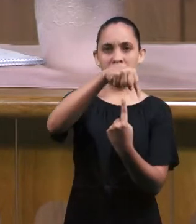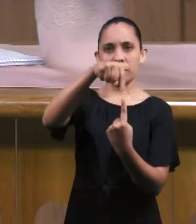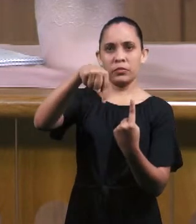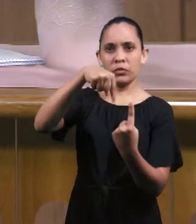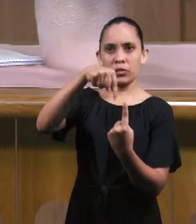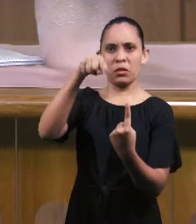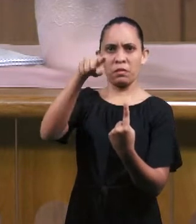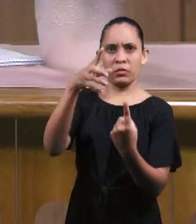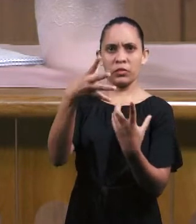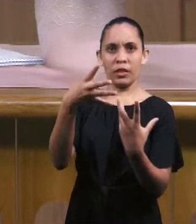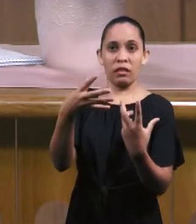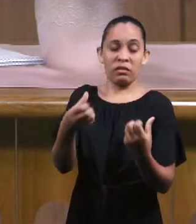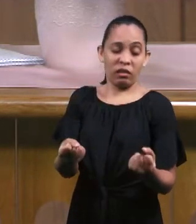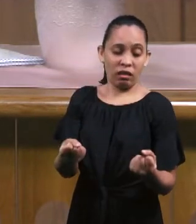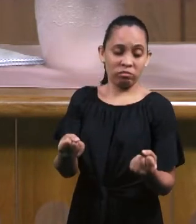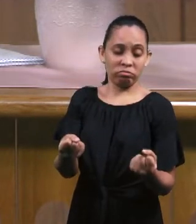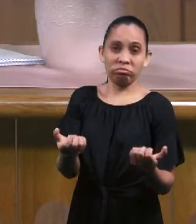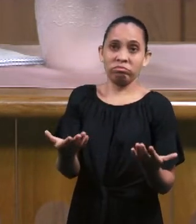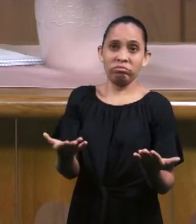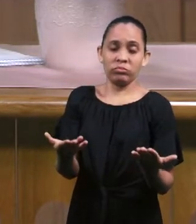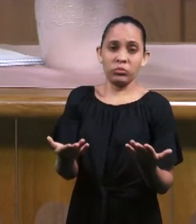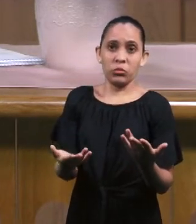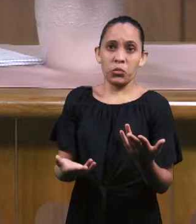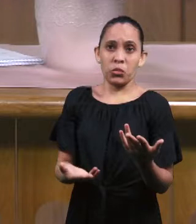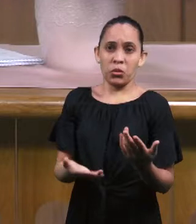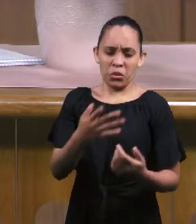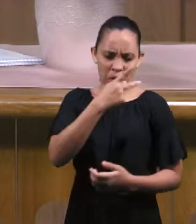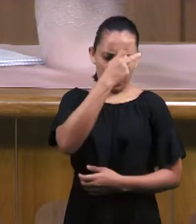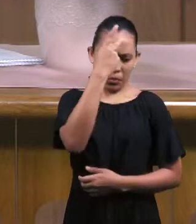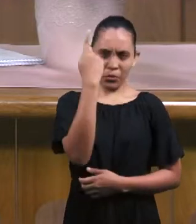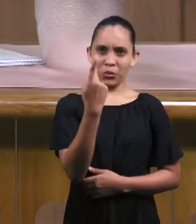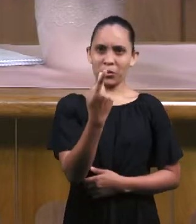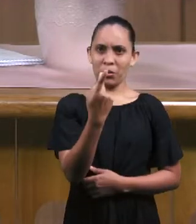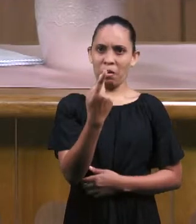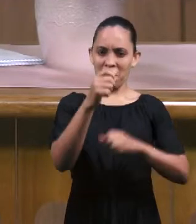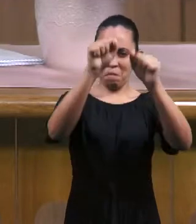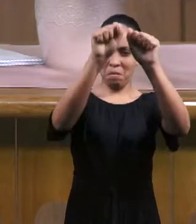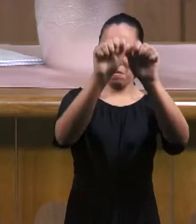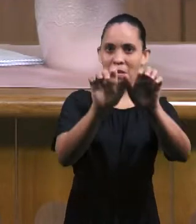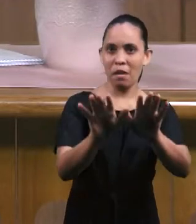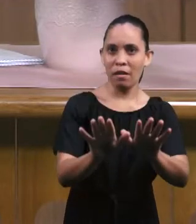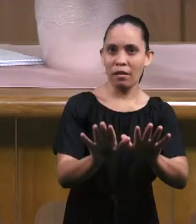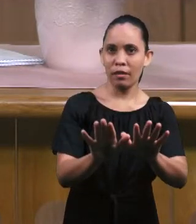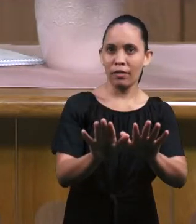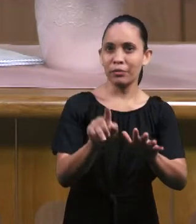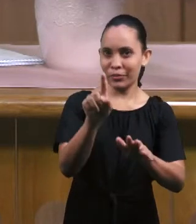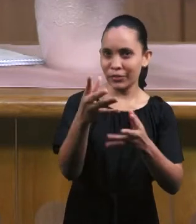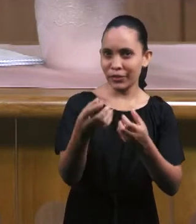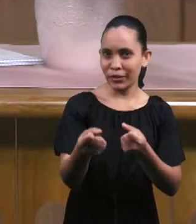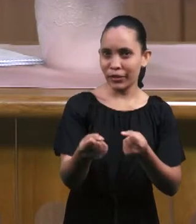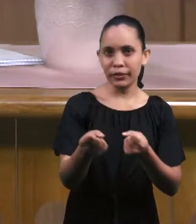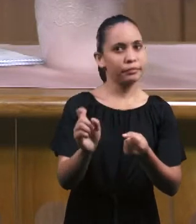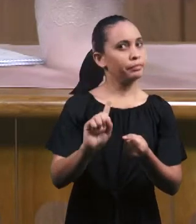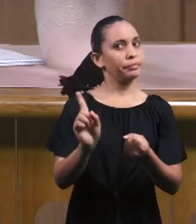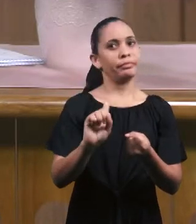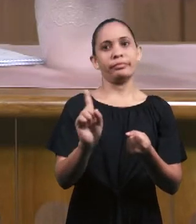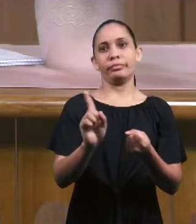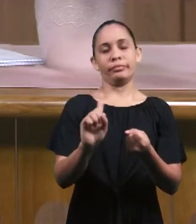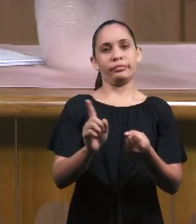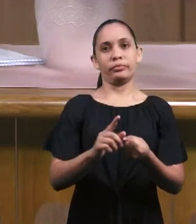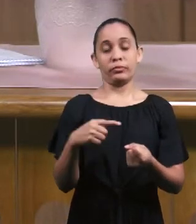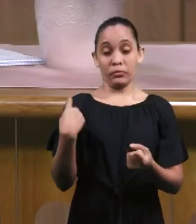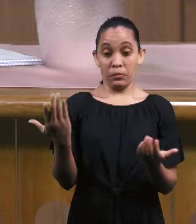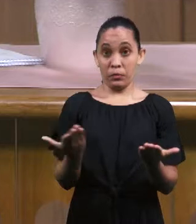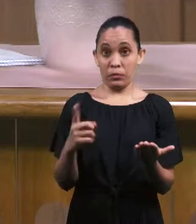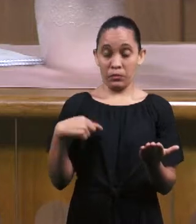donnée par l'homme. Donc cela, ce n'est pas l'aspect pour étudier ici parce qu'il y a beaucoup de